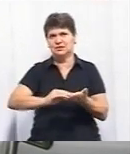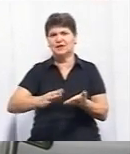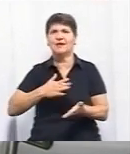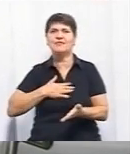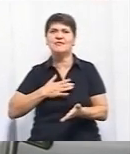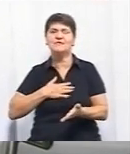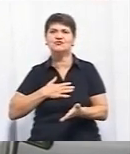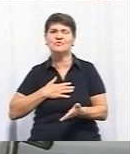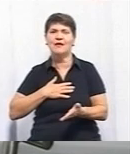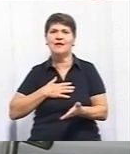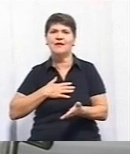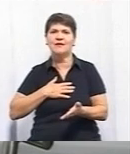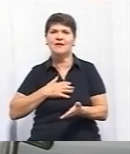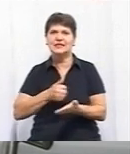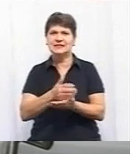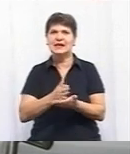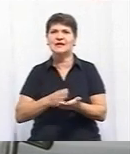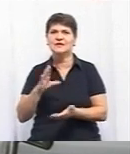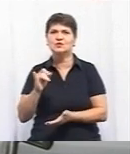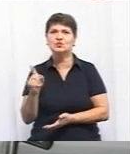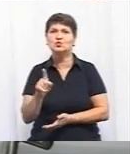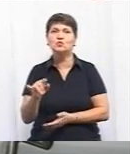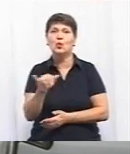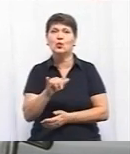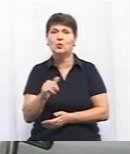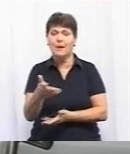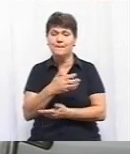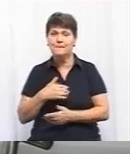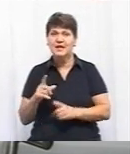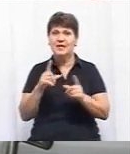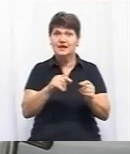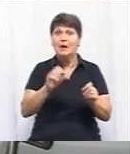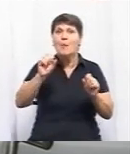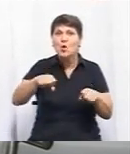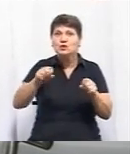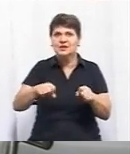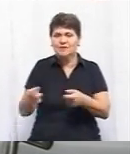сторінці екосервісу, ну, щоб люди бачили, куди ми їдемо, і, можливо, навіть підносили туди